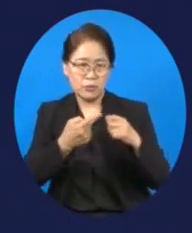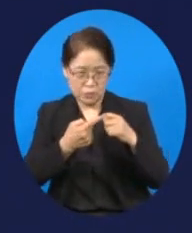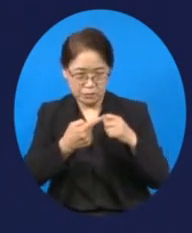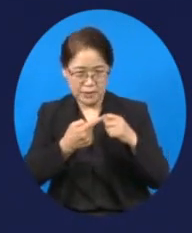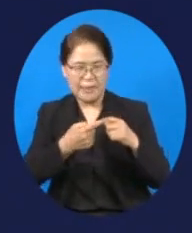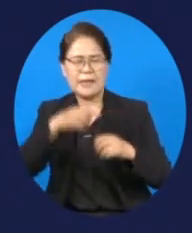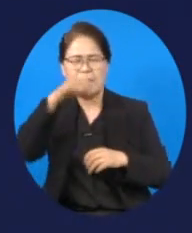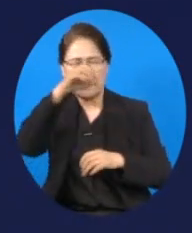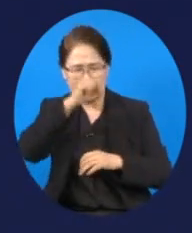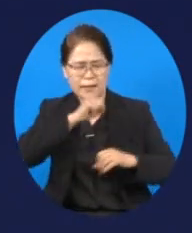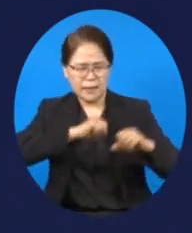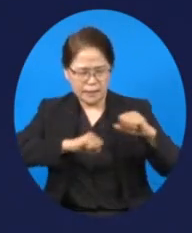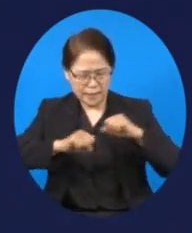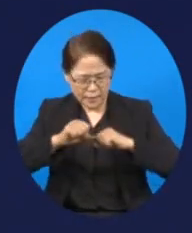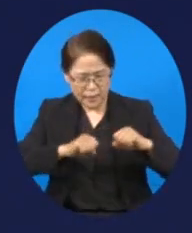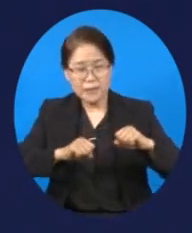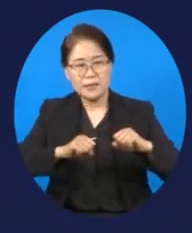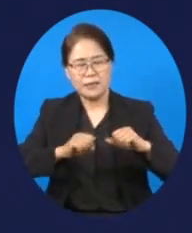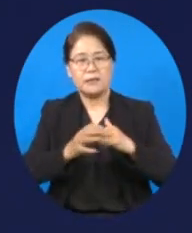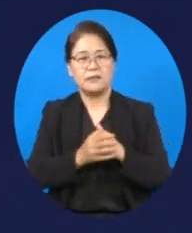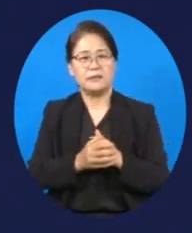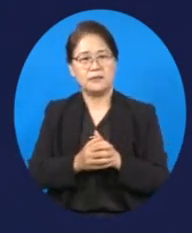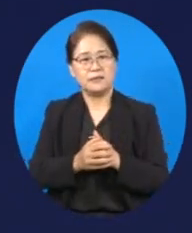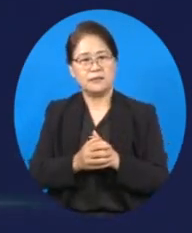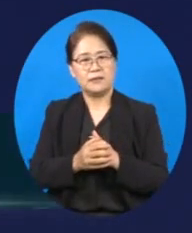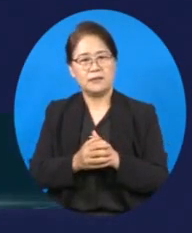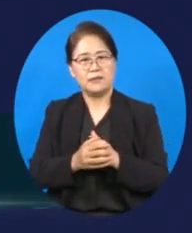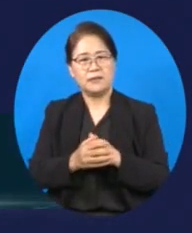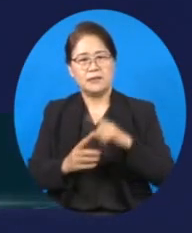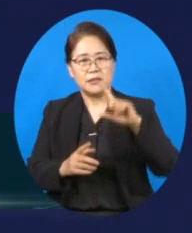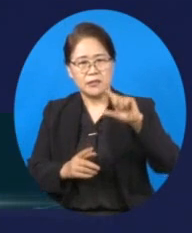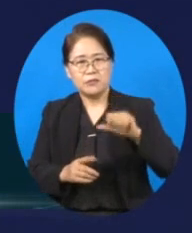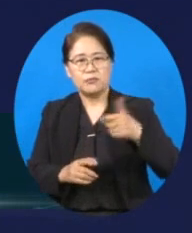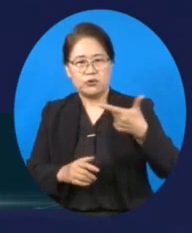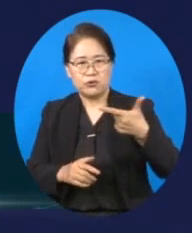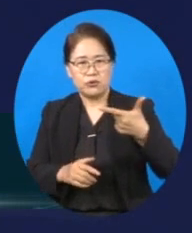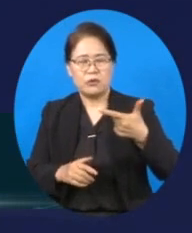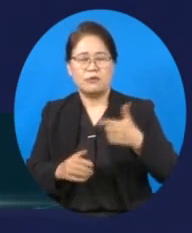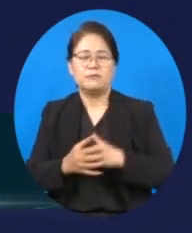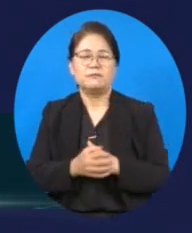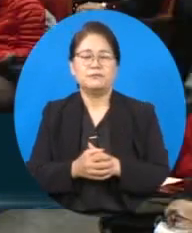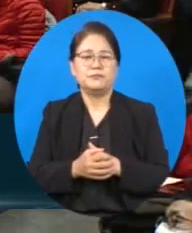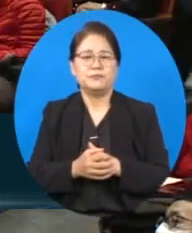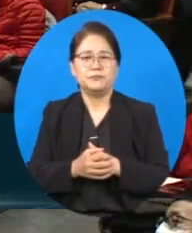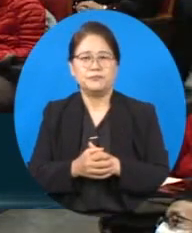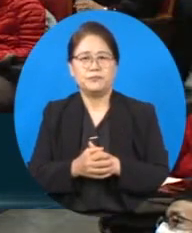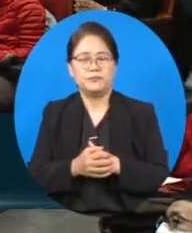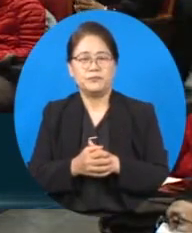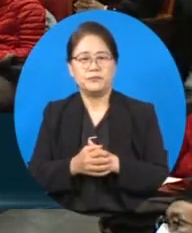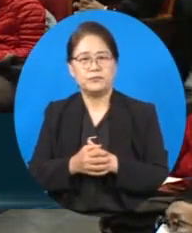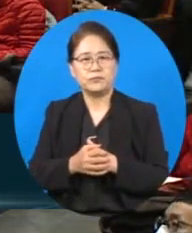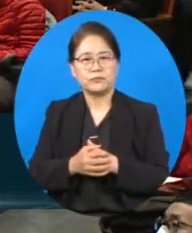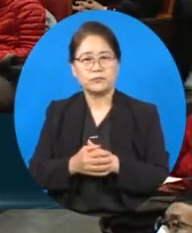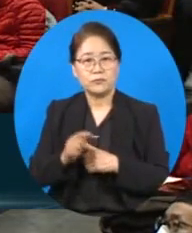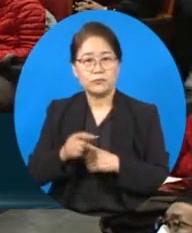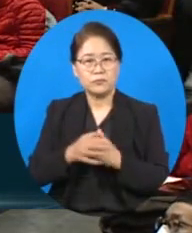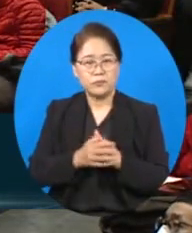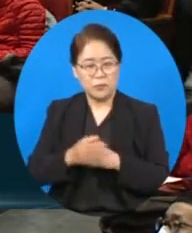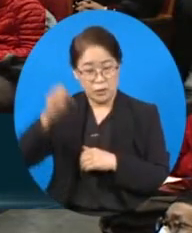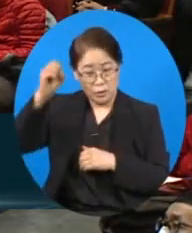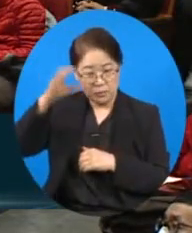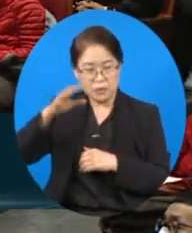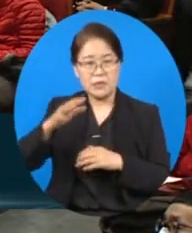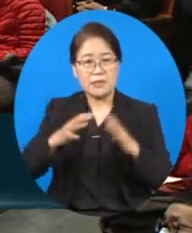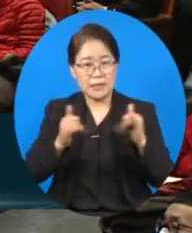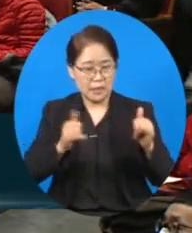착한 행실로 사는 거예요 자 16절의 말씀을 우리 함께 읽겠습니다 16절입니다 이같이 너의 빛이